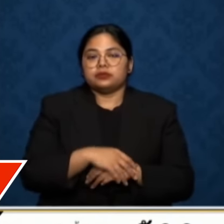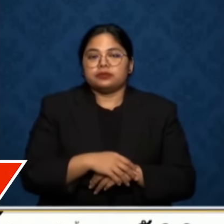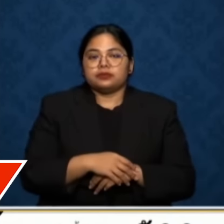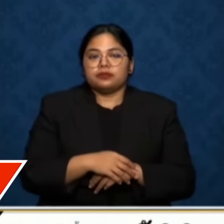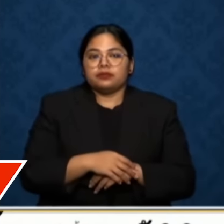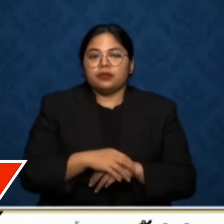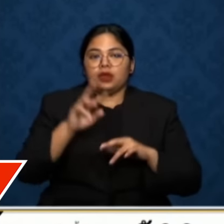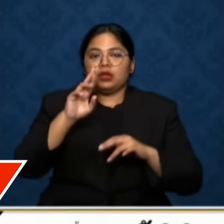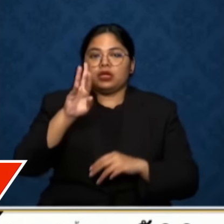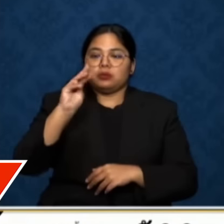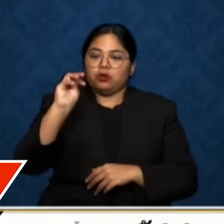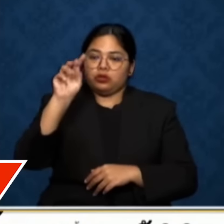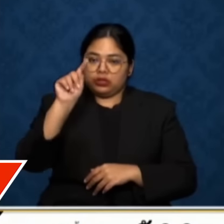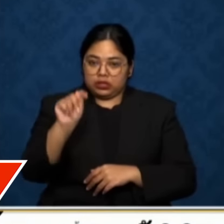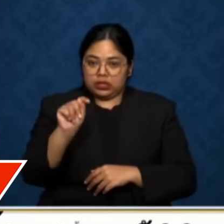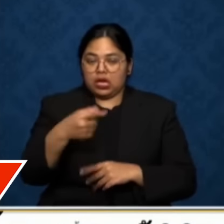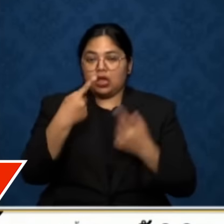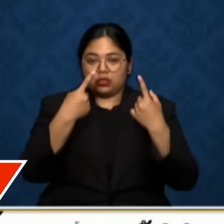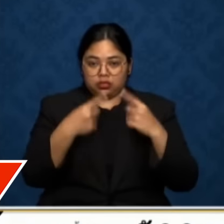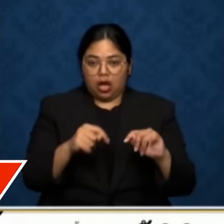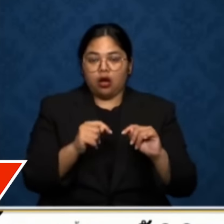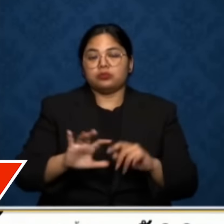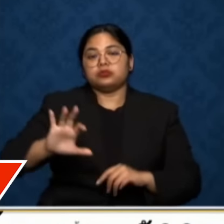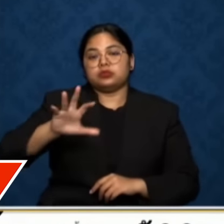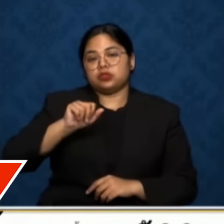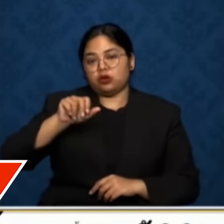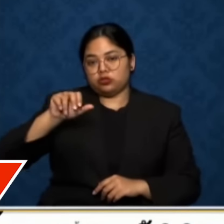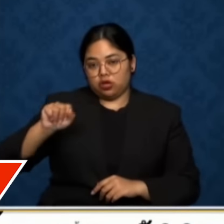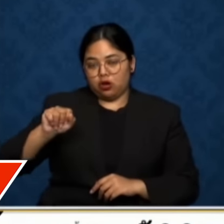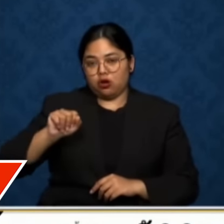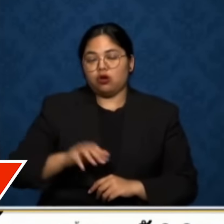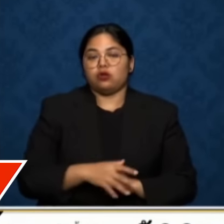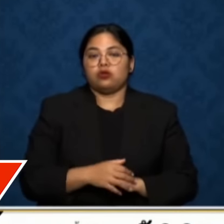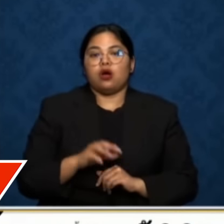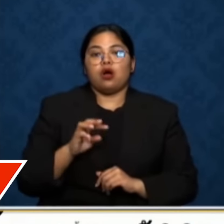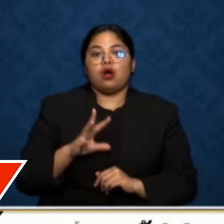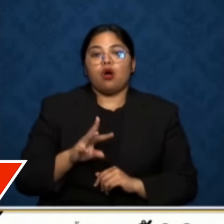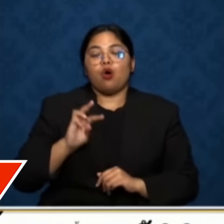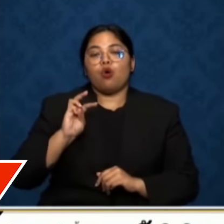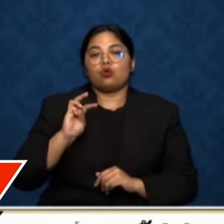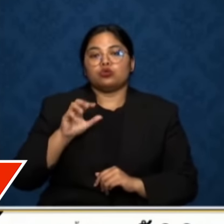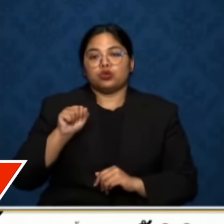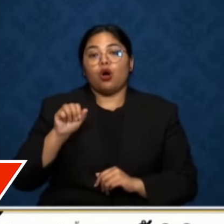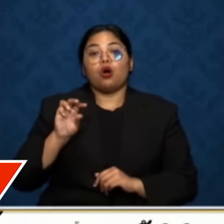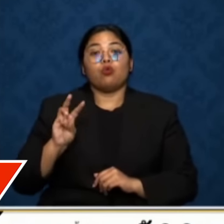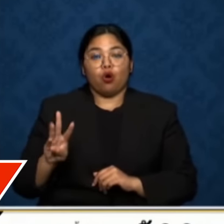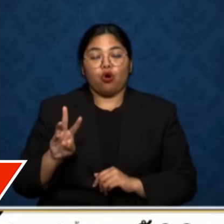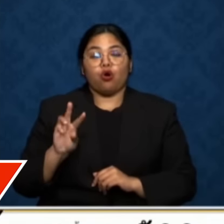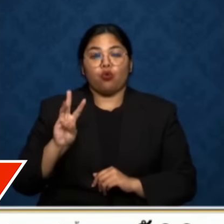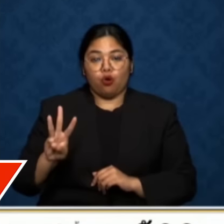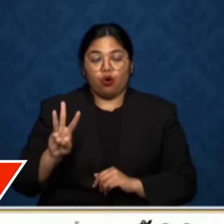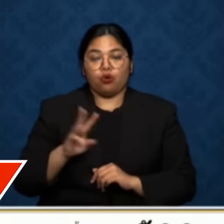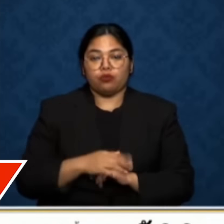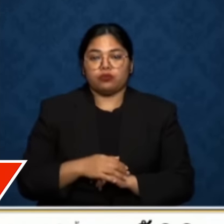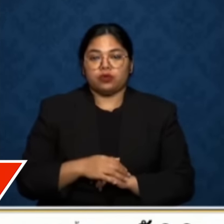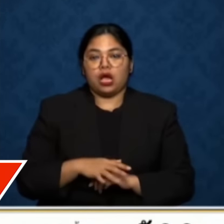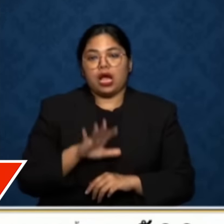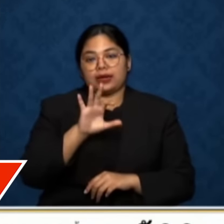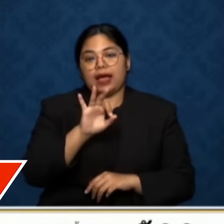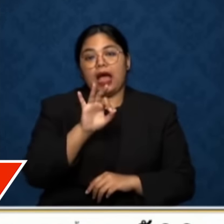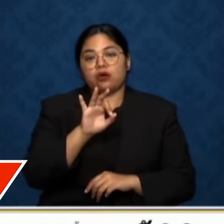ท่านรัฐมนตรีเนี่ยได้มาตอบกับเพื่อนสมาชิกวุฒิสมาชิกเมื่อสัปดาห์ที่แล้วนะครับว่าได้9คะ